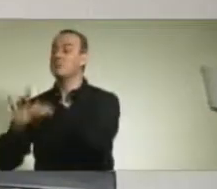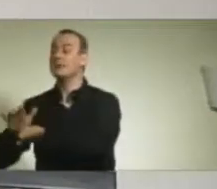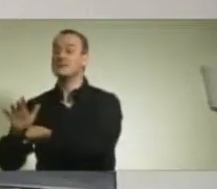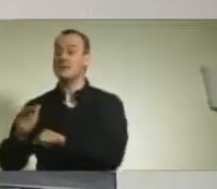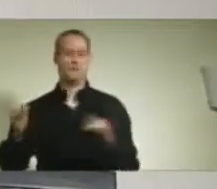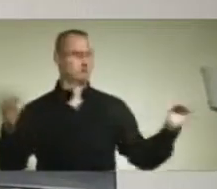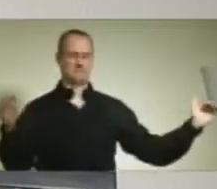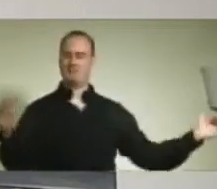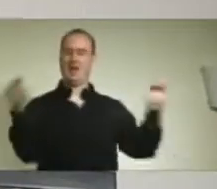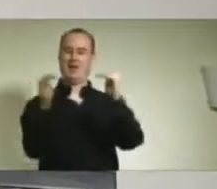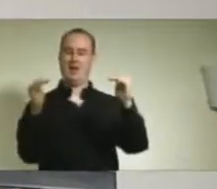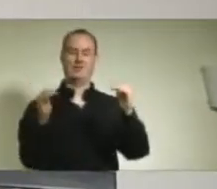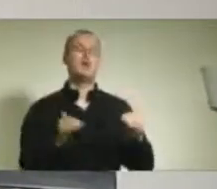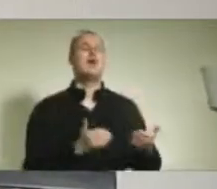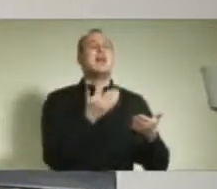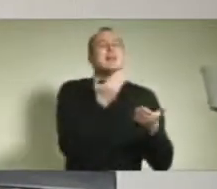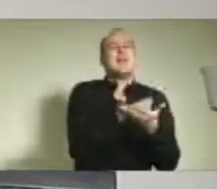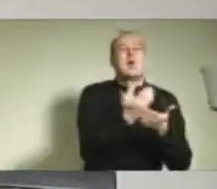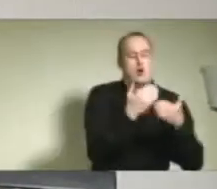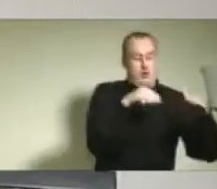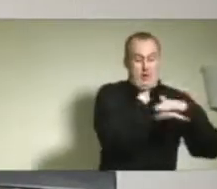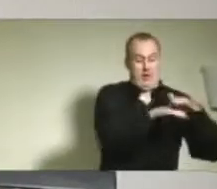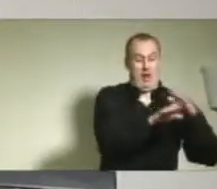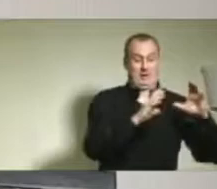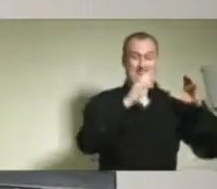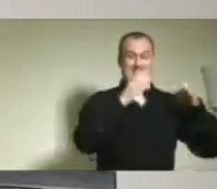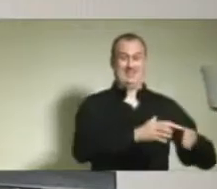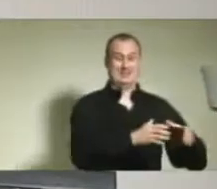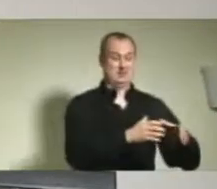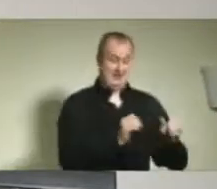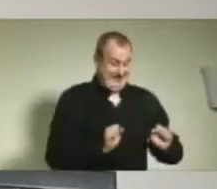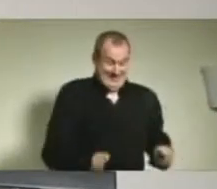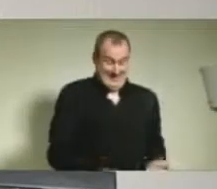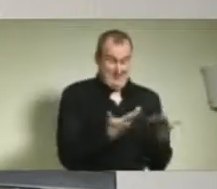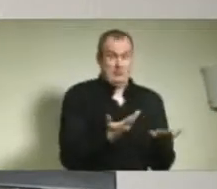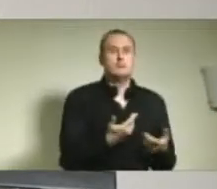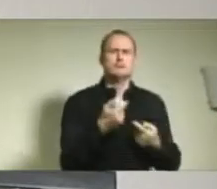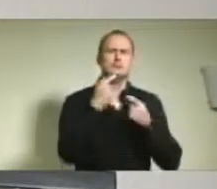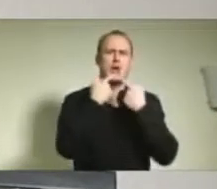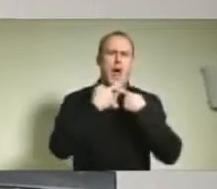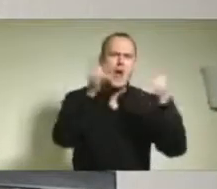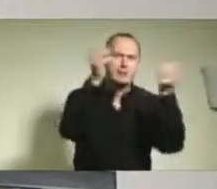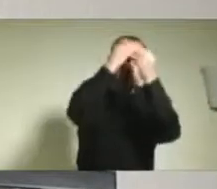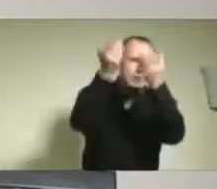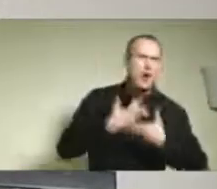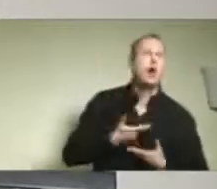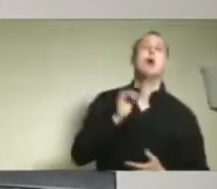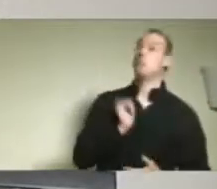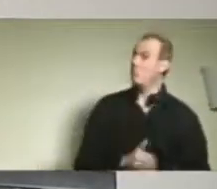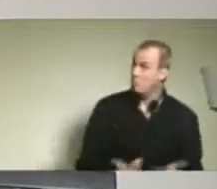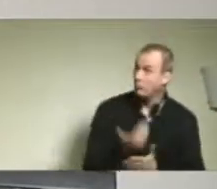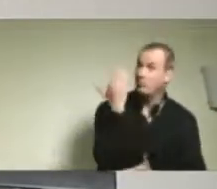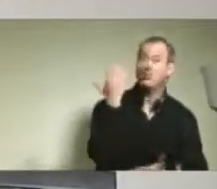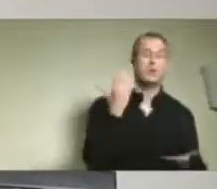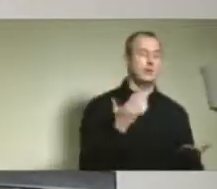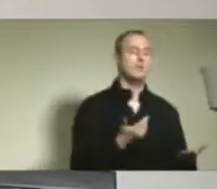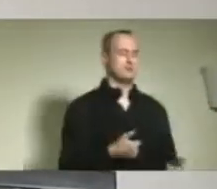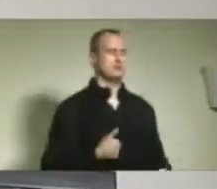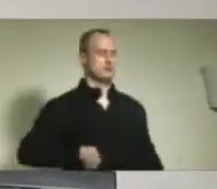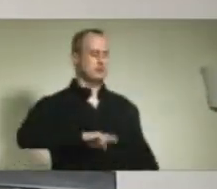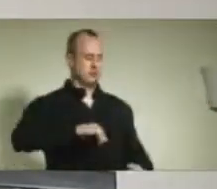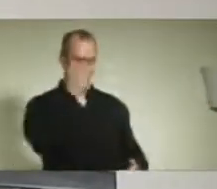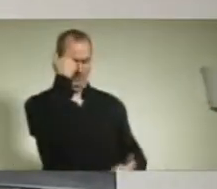Et ça vient de se créer. Alors, je ne peux pas vous en dire beaucoup parce qu'on vient d'avoir l'annonce. Donc, on pense que cette école va permettre